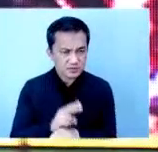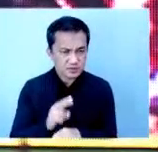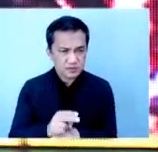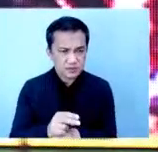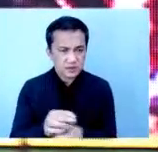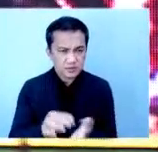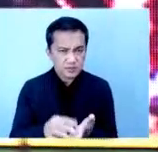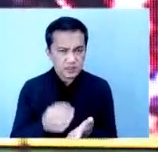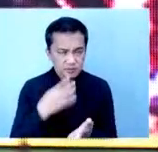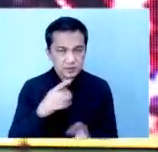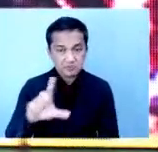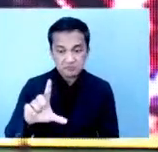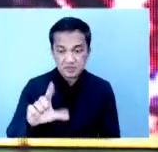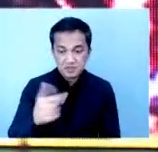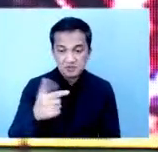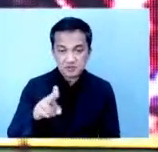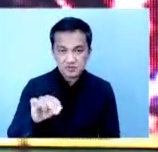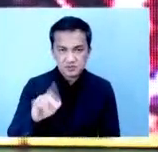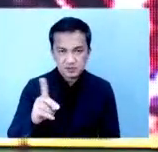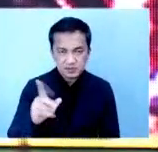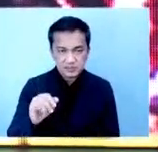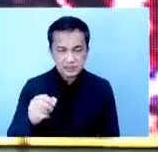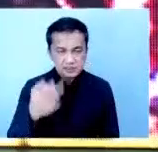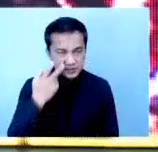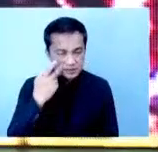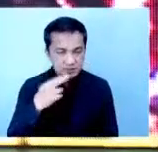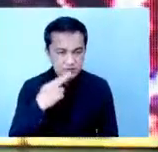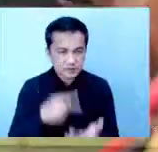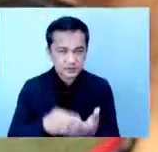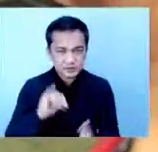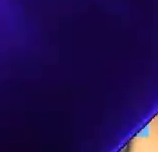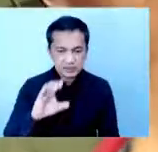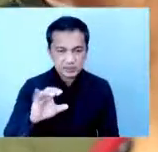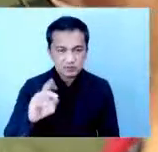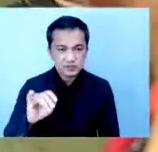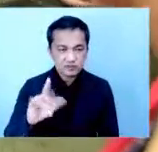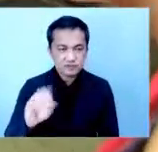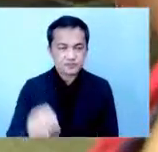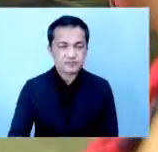ang lagundi? Alamin natin sa report ni J.C. Cosico.